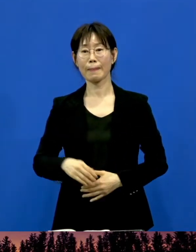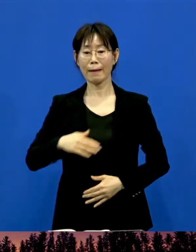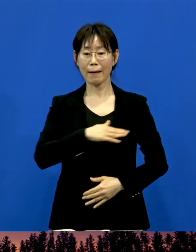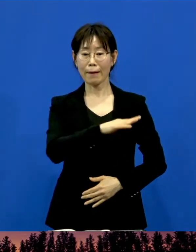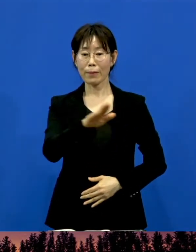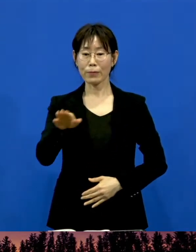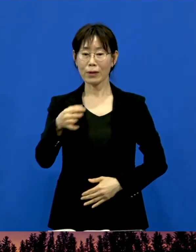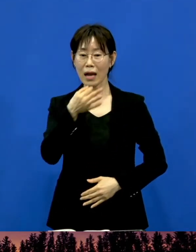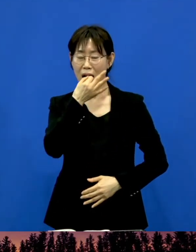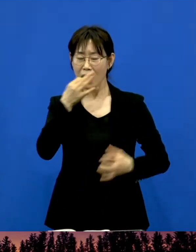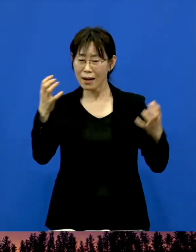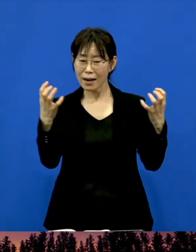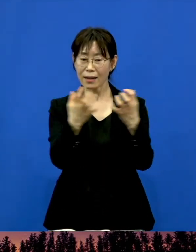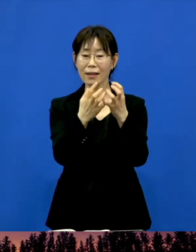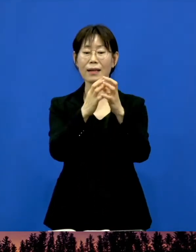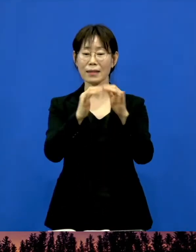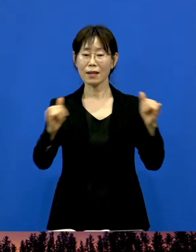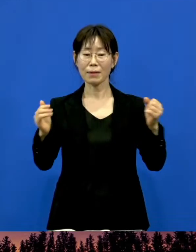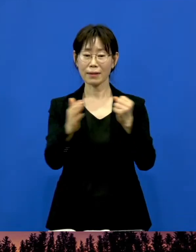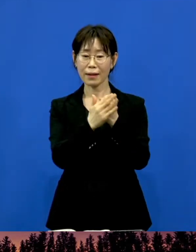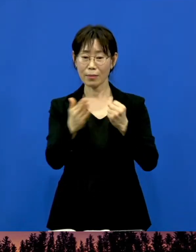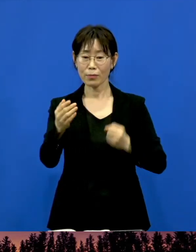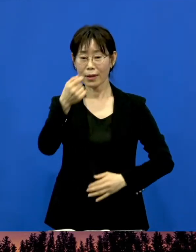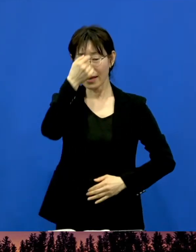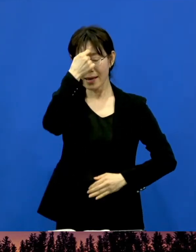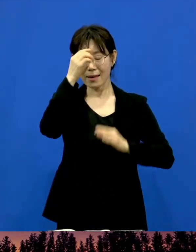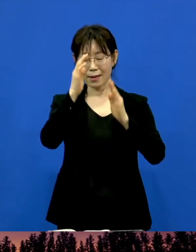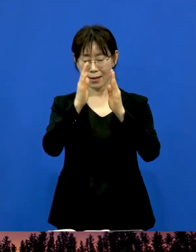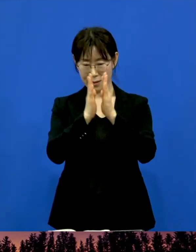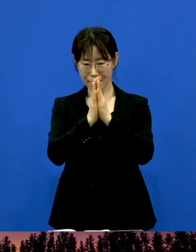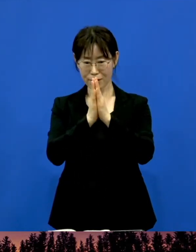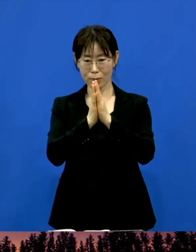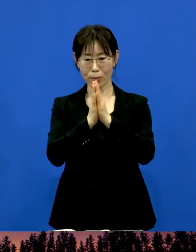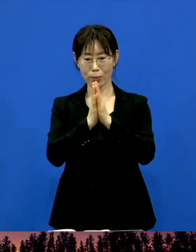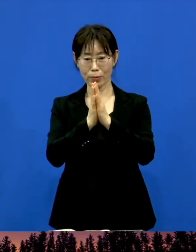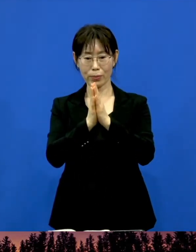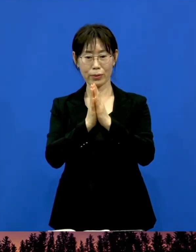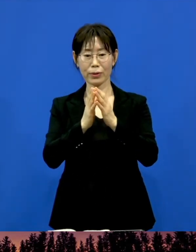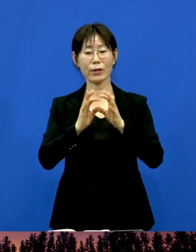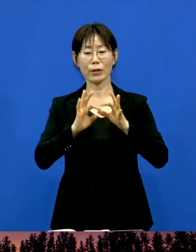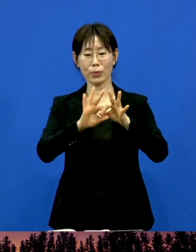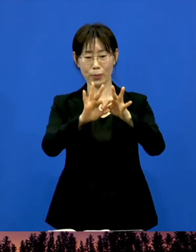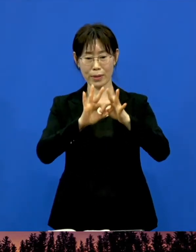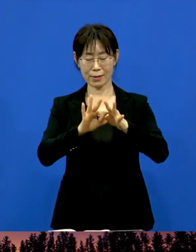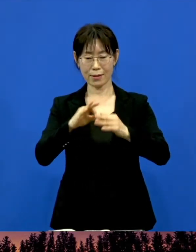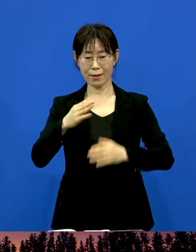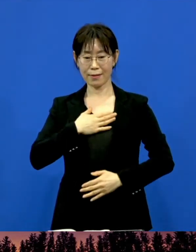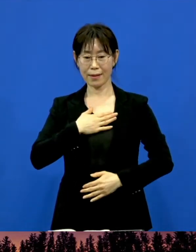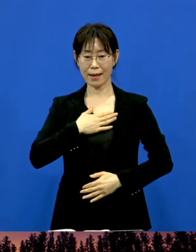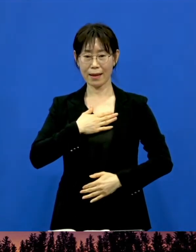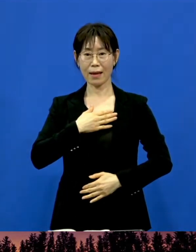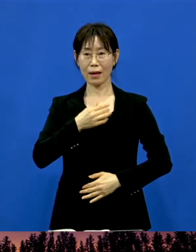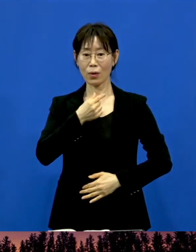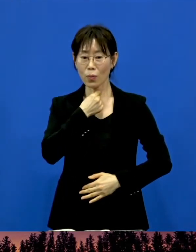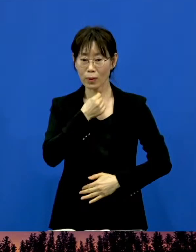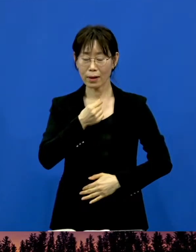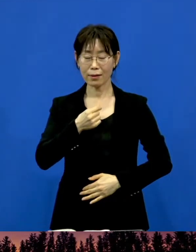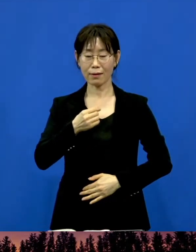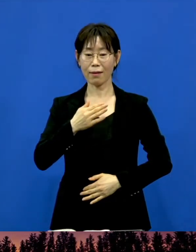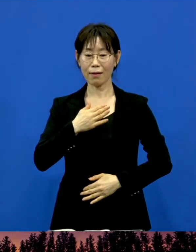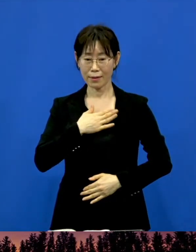욕망에 떨어지니까. 그래서 기도마저도 우리의 욕망을 성취하기 위한 수단으로 사용되기가 굉장히 쉬워요. 그래서